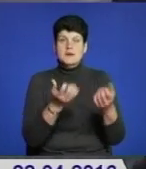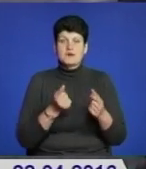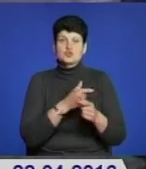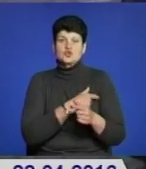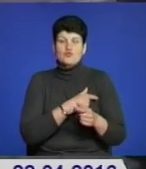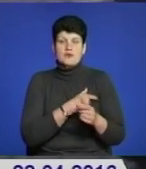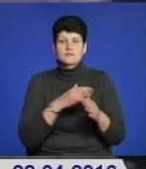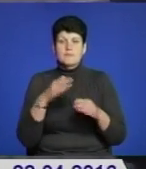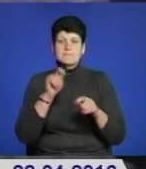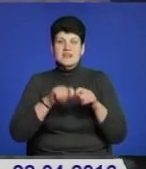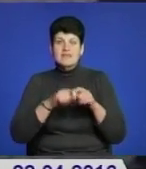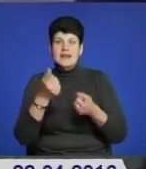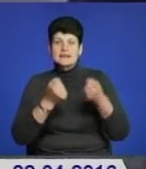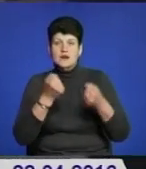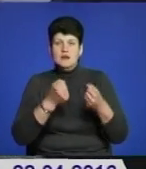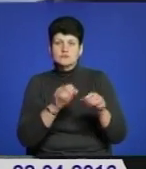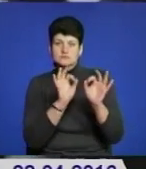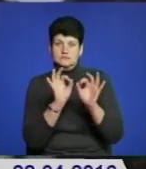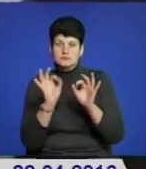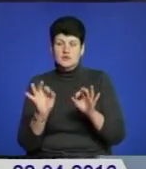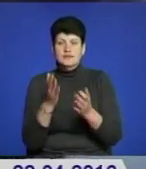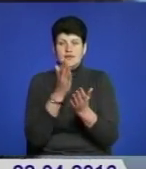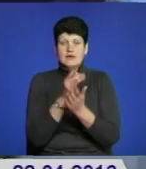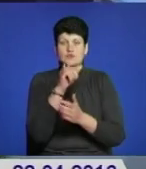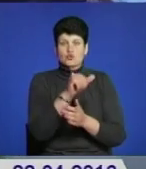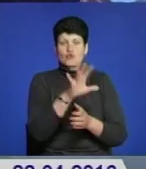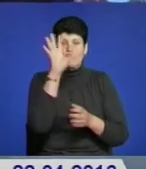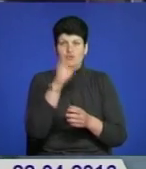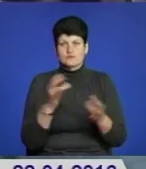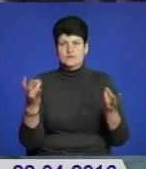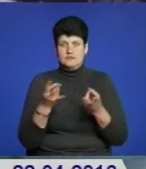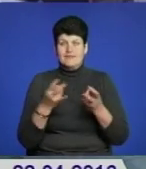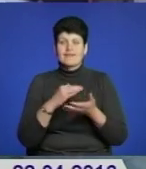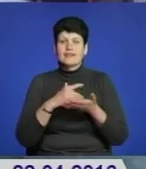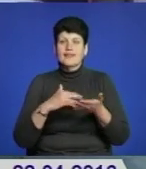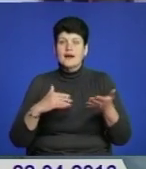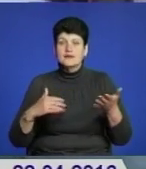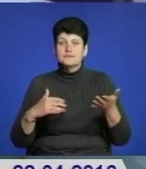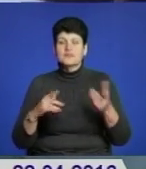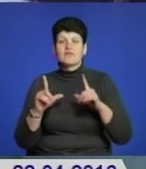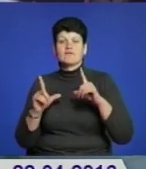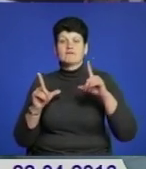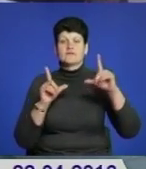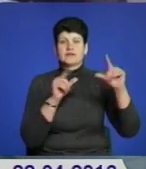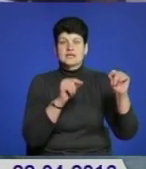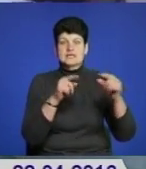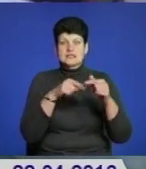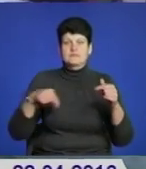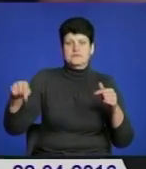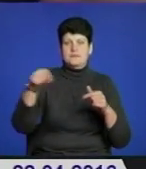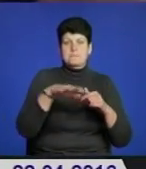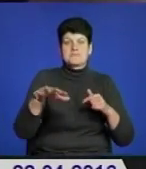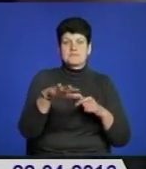сторона перевіряє транспорт на справність та наявність у ньому всіх необхідних речей. Далі – виїзд на визначений квадрат